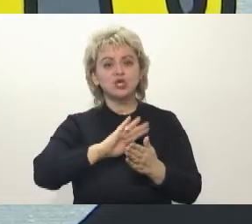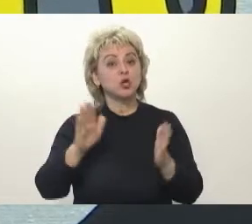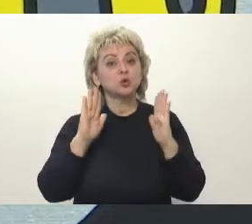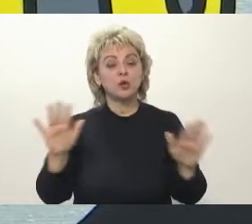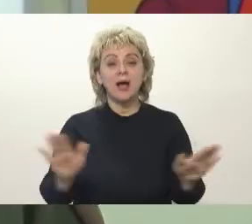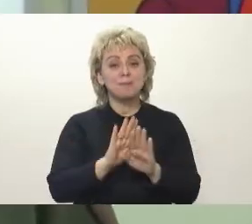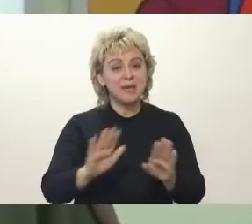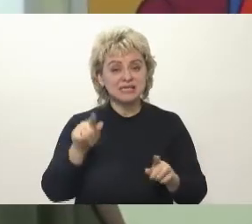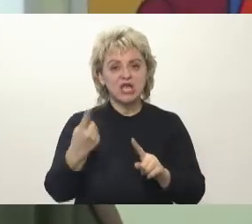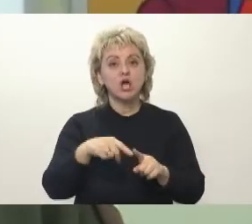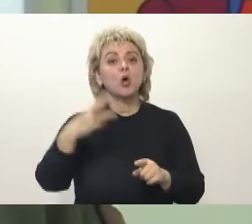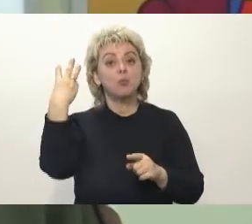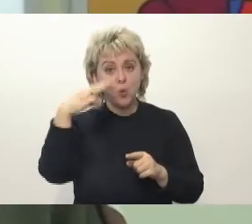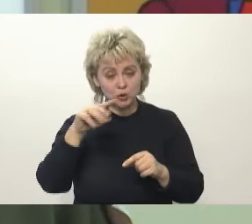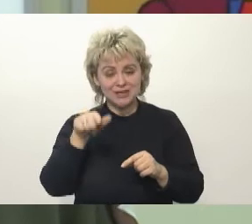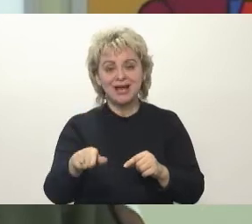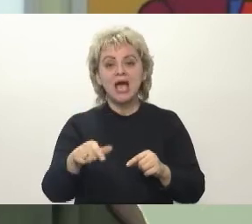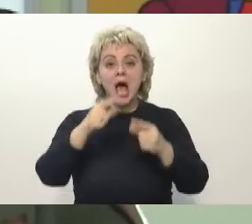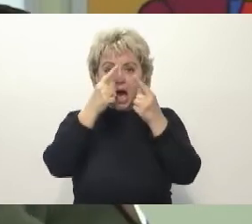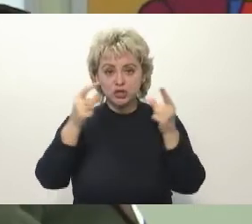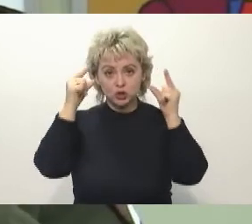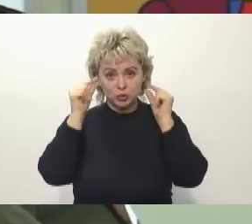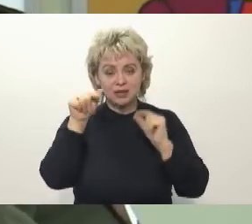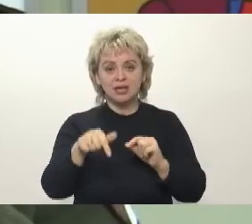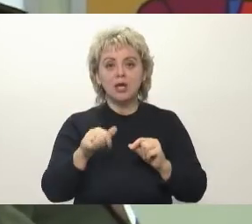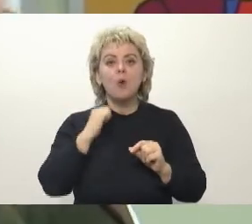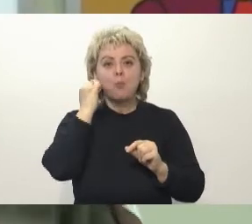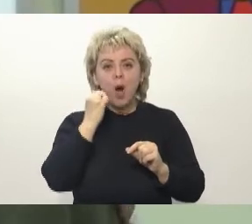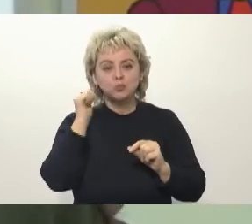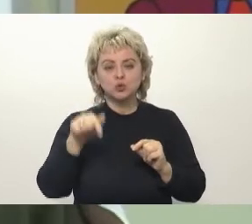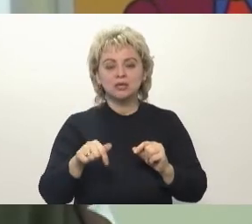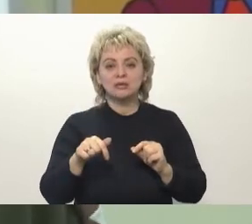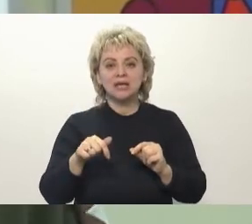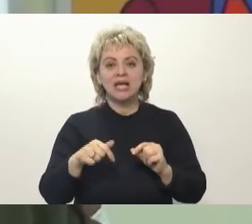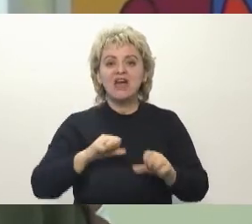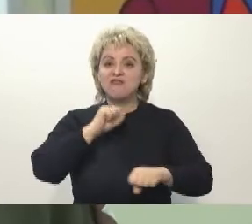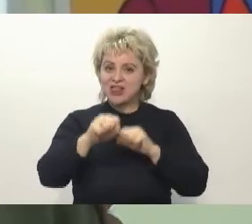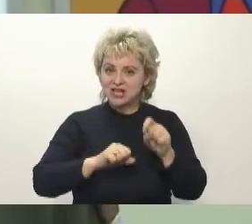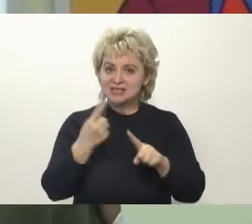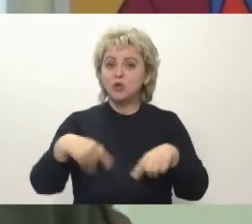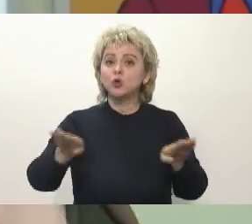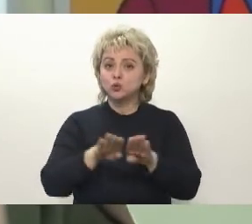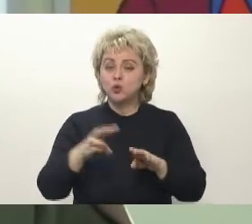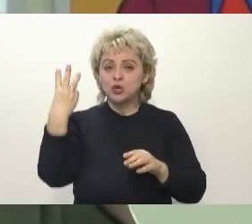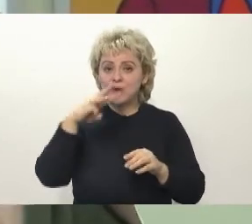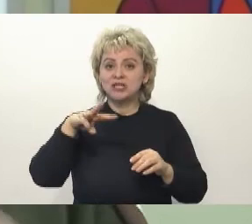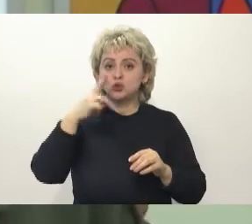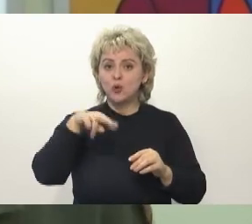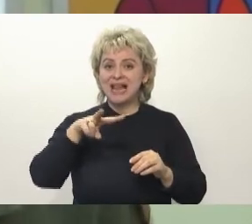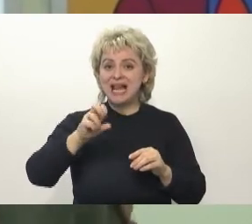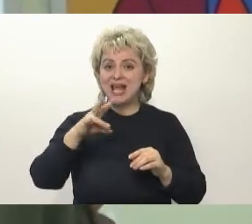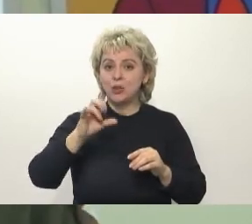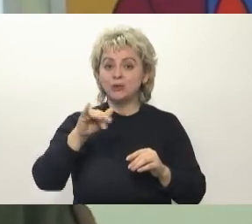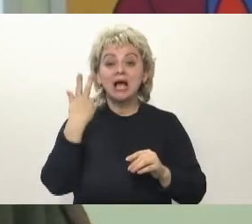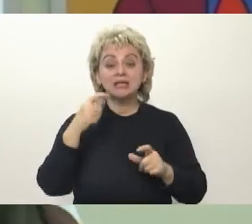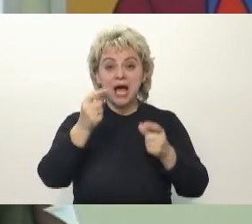да, это и мода, кстати, и очки, вот бабушкины велосипеды. Это ж тоже мода. Джон Леннон, когда